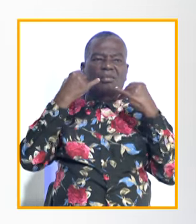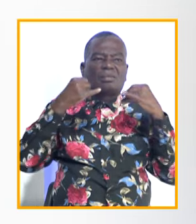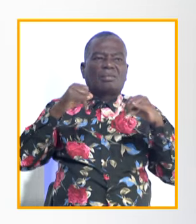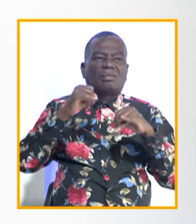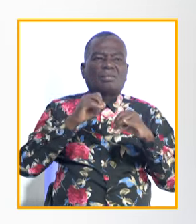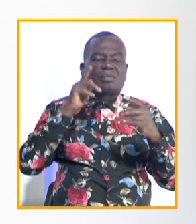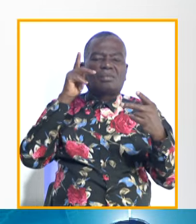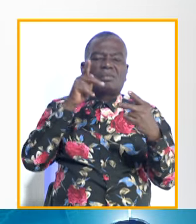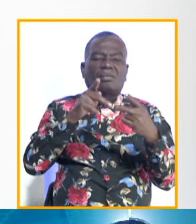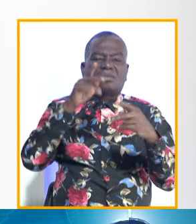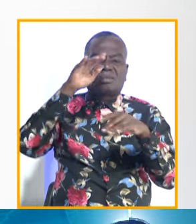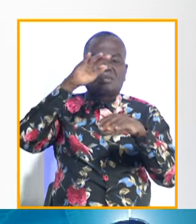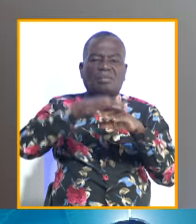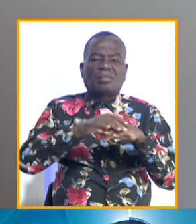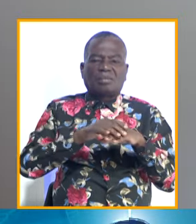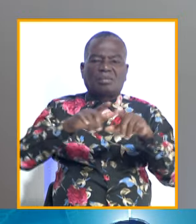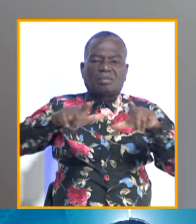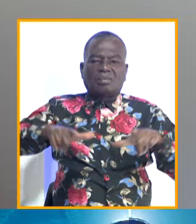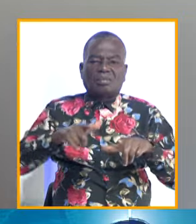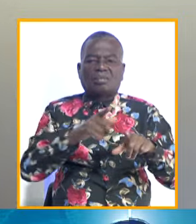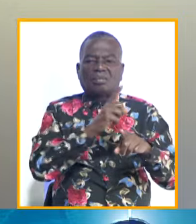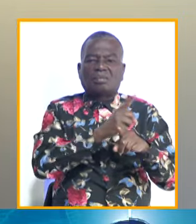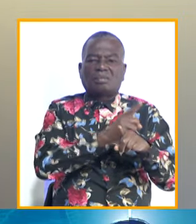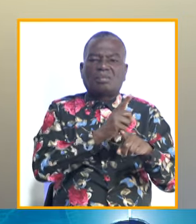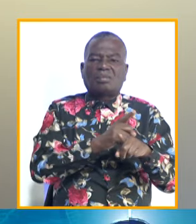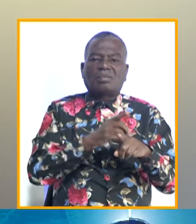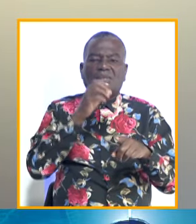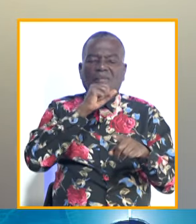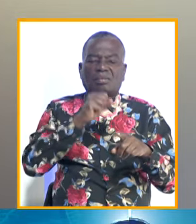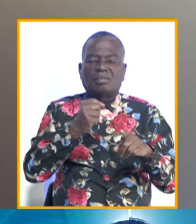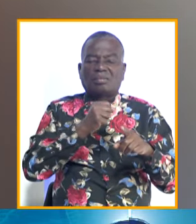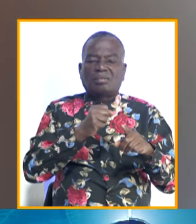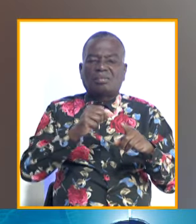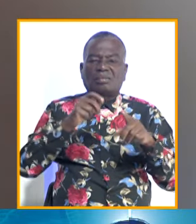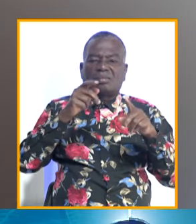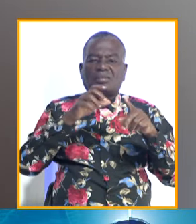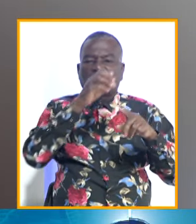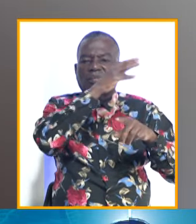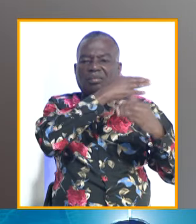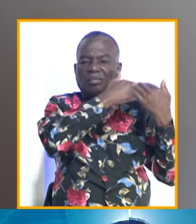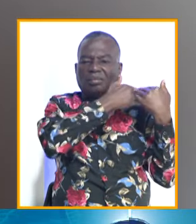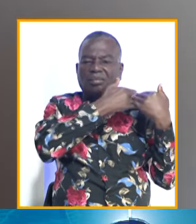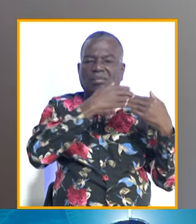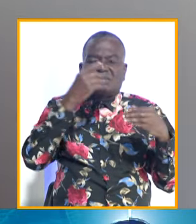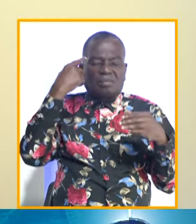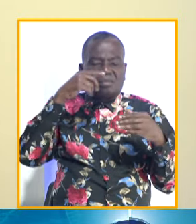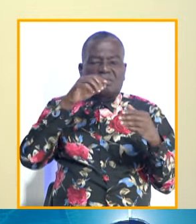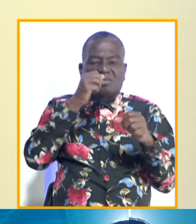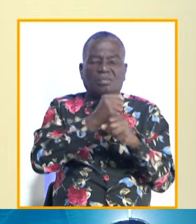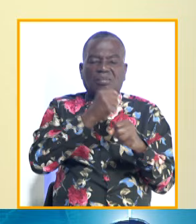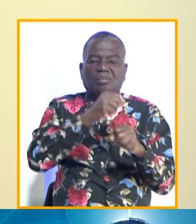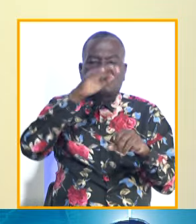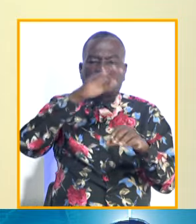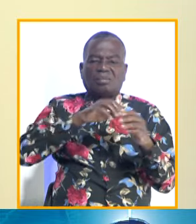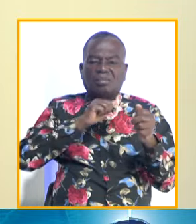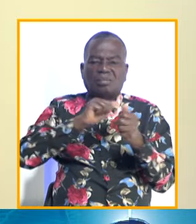maintenant précises sur son lieu de détention. Finalement, l'ancien fugitif condamné à la perpétuité pour son rôle dans le massacre du